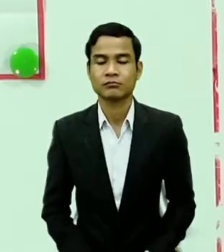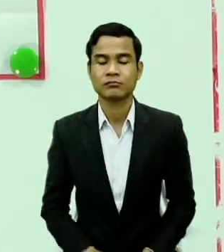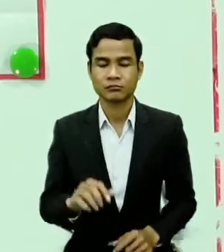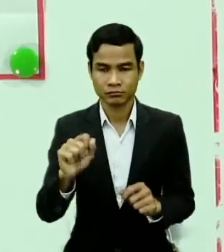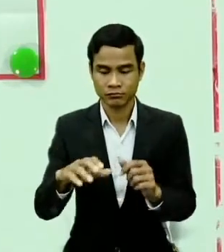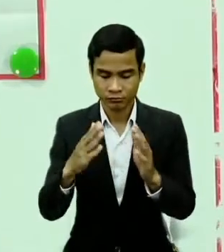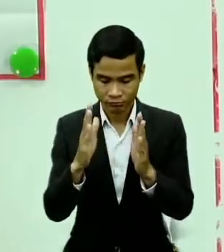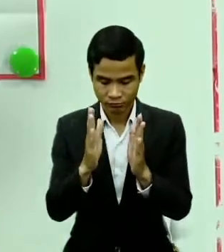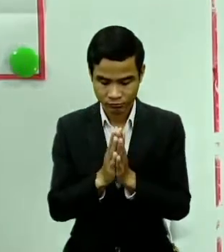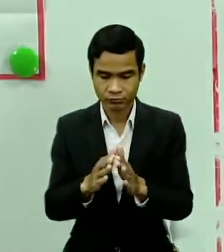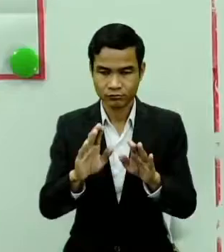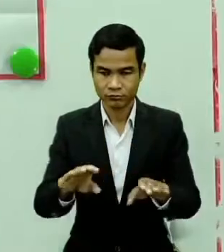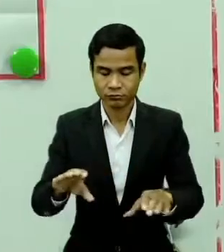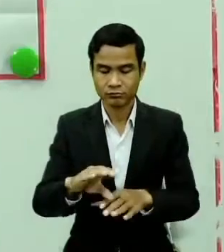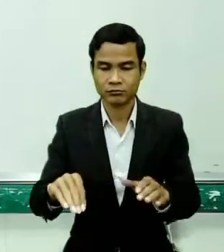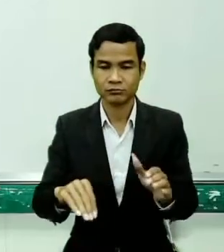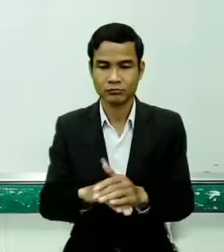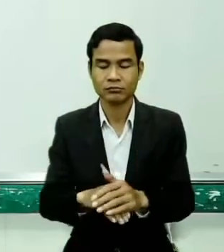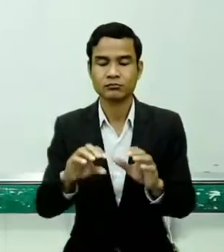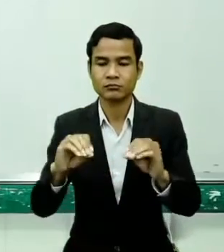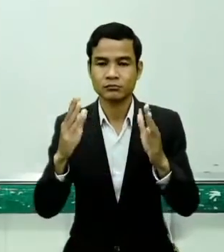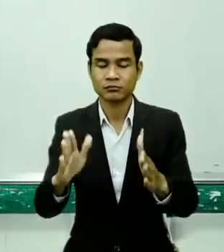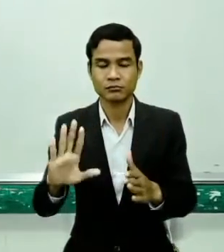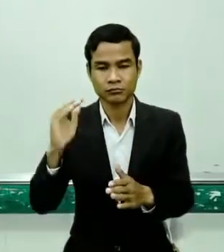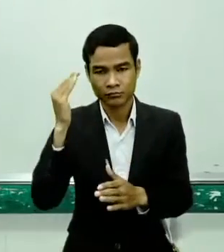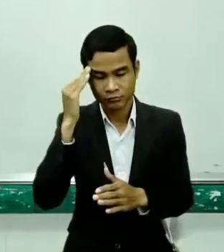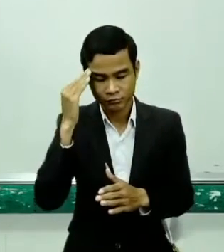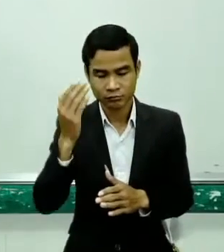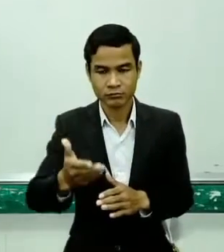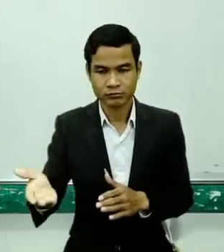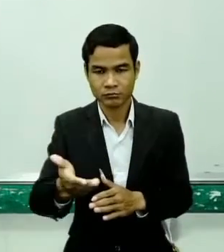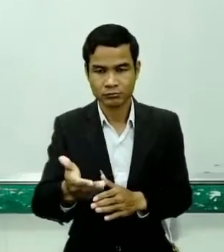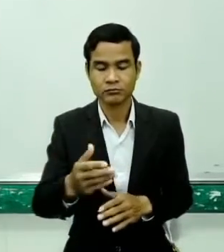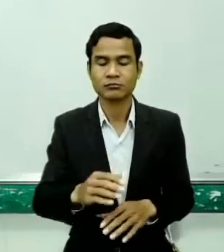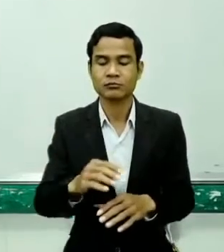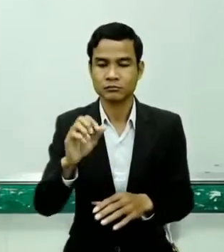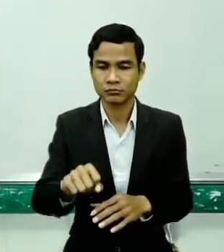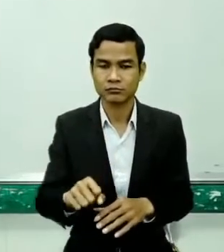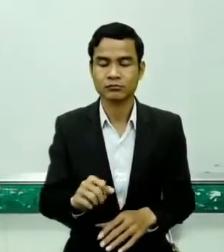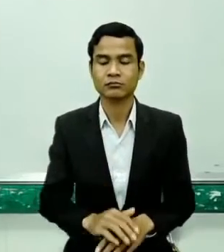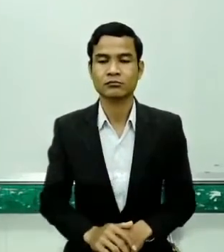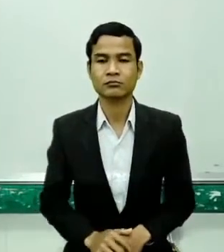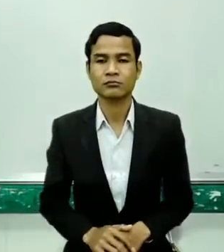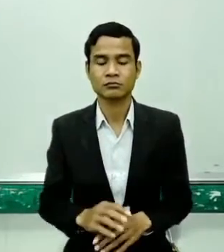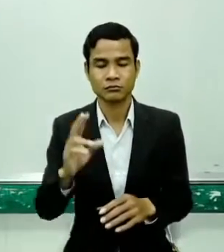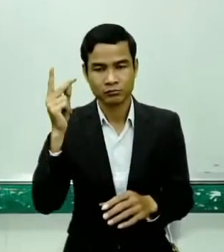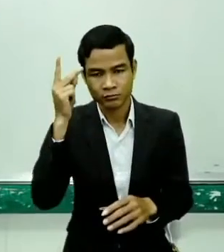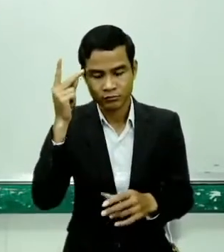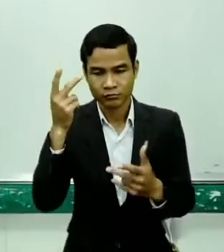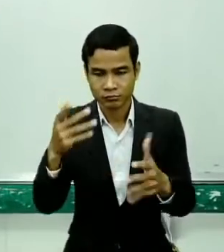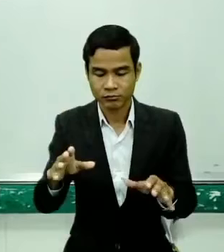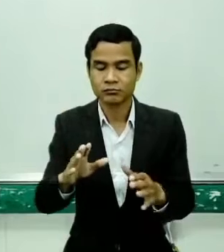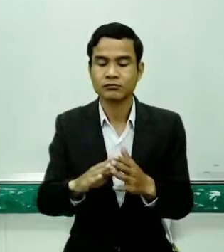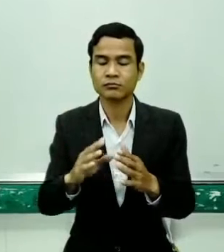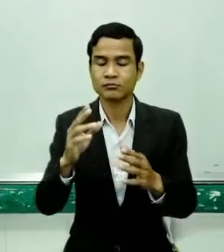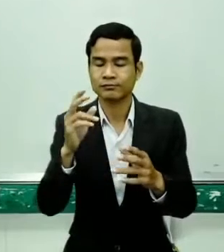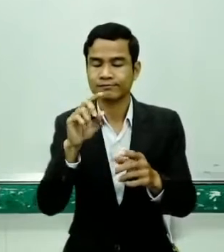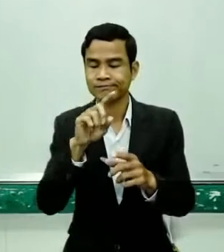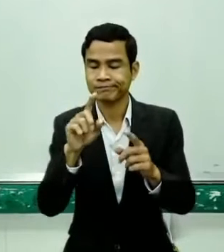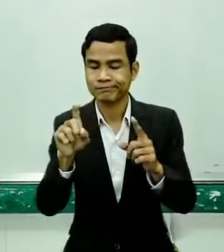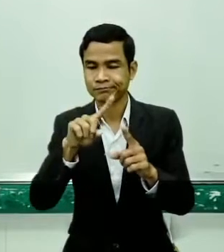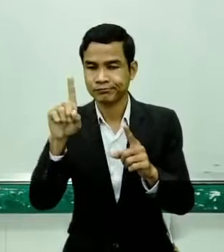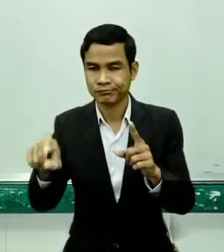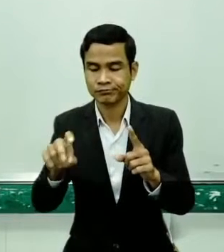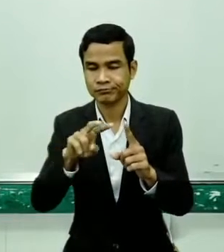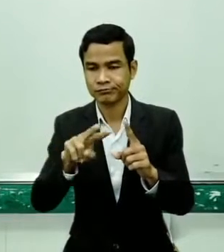chà ọc con tiếng ọc này á nè cổ xung khâm tha con tiếng ọc này bàn cứt đầy mọt chọt từ lưu xâm nua